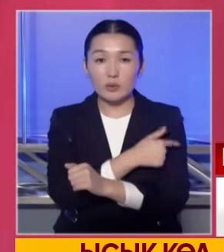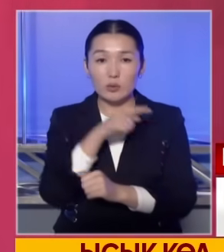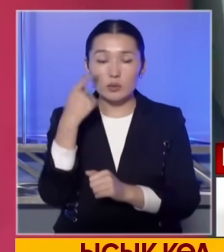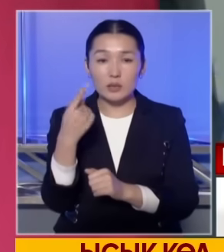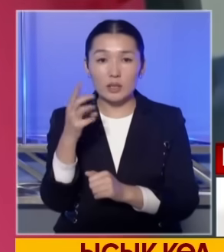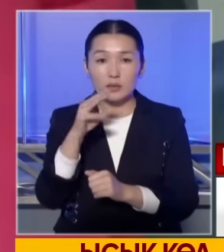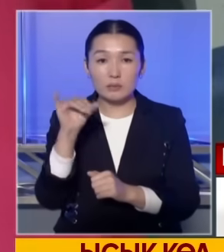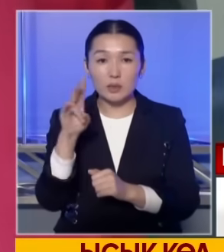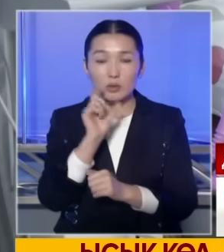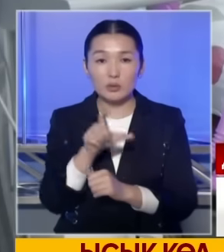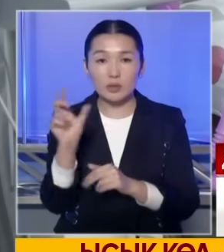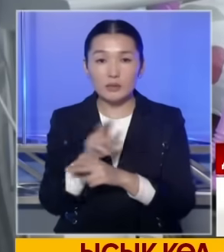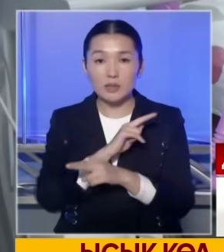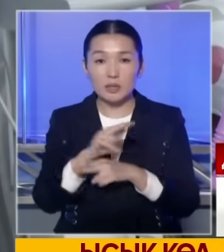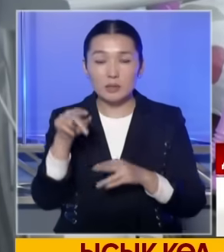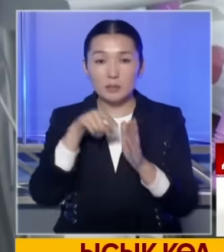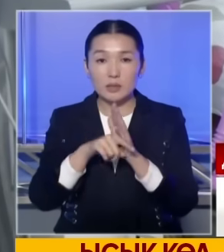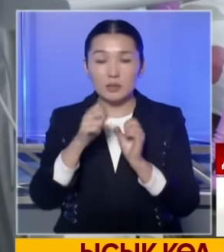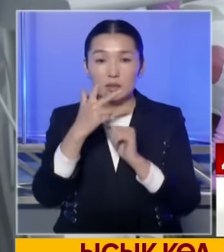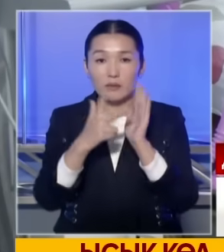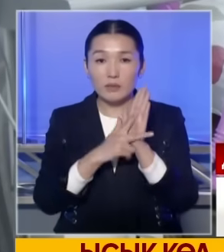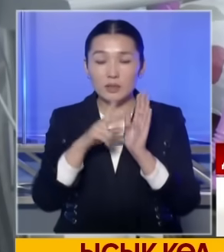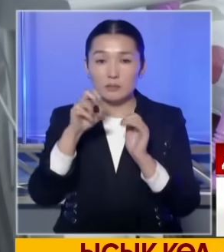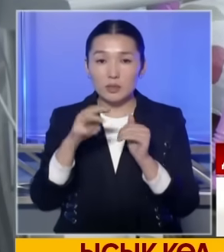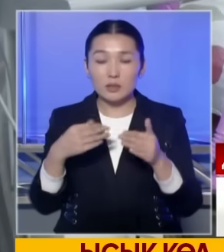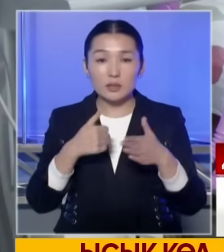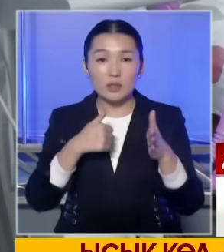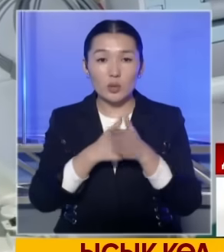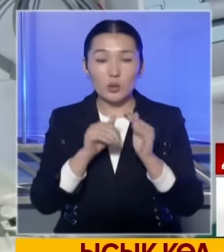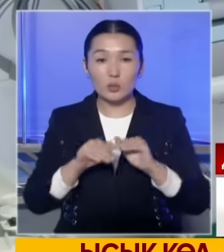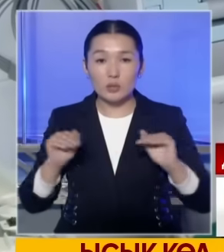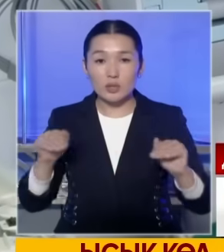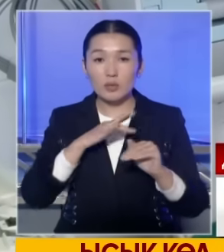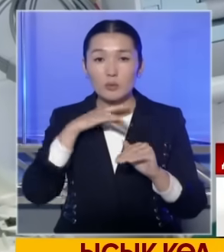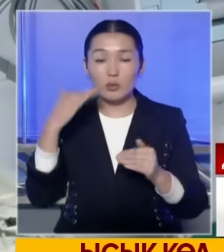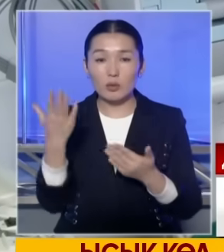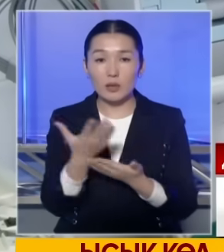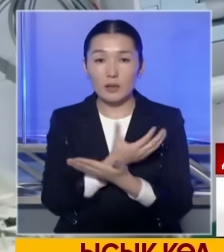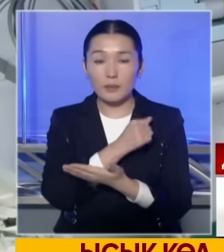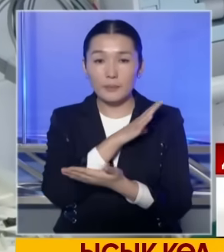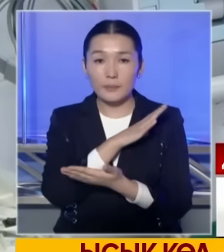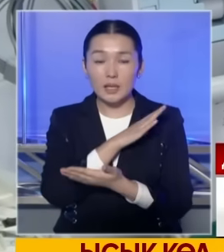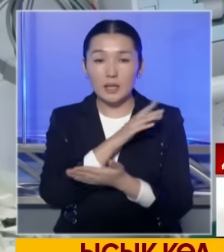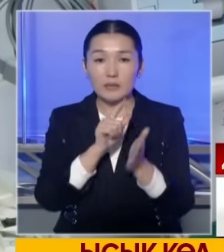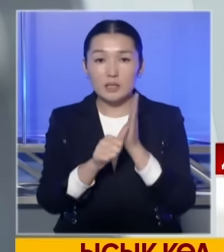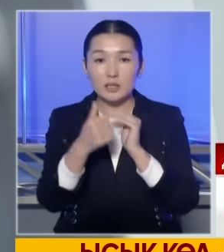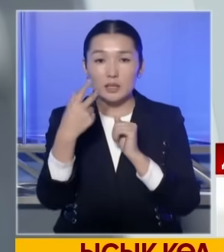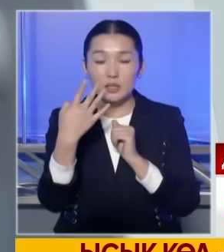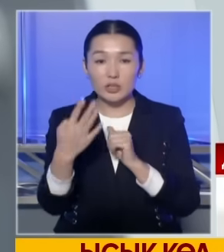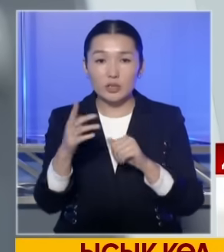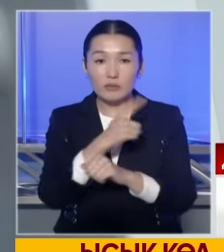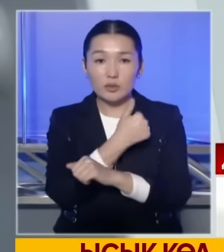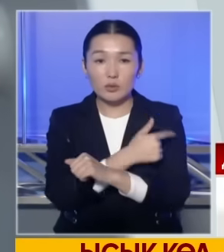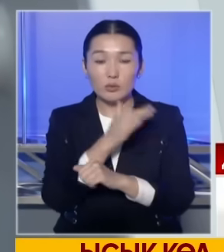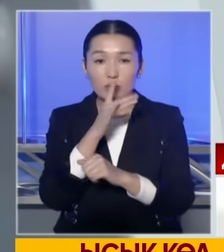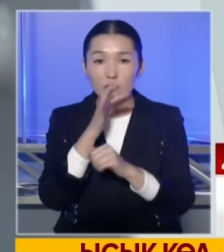миллионго жакын адам дарыланган. Алардын ичинен 18 жашка чейинки балдар көп кайрылганы аныкталган. Республиканын 64 стационарында балдар үчүн кыска